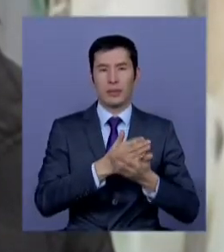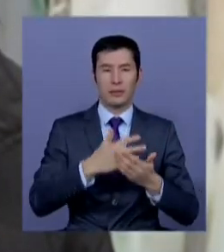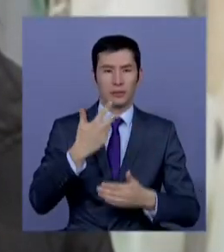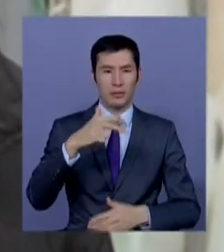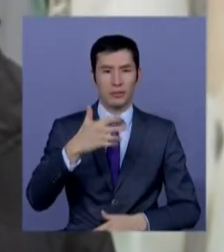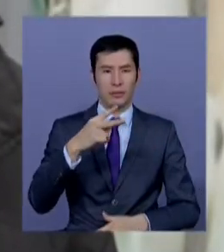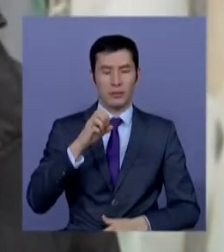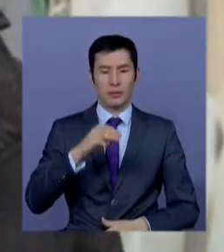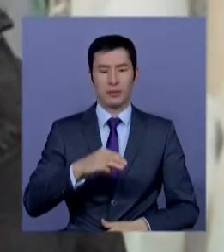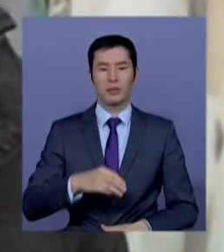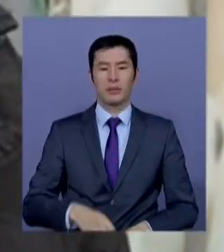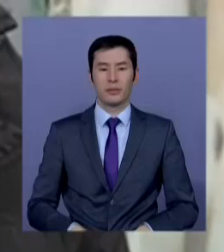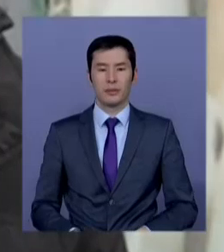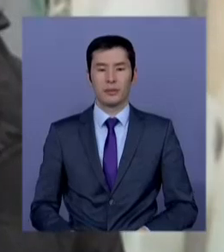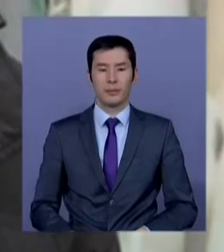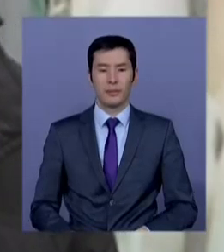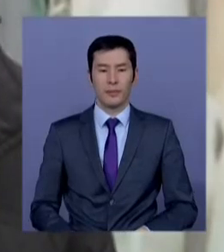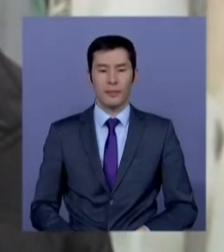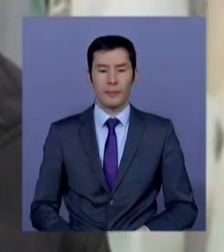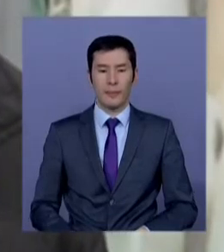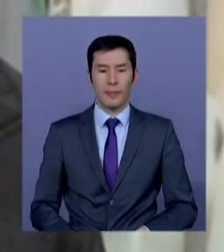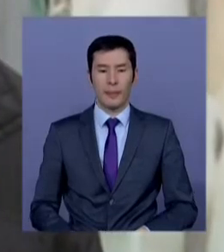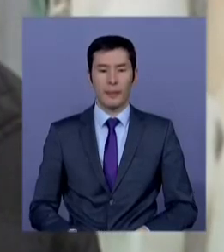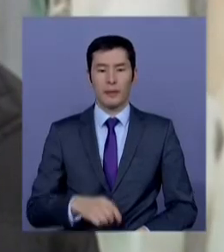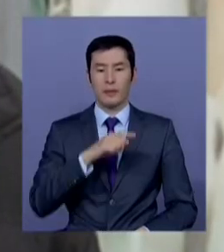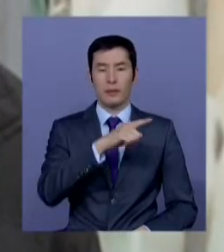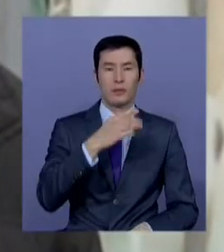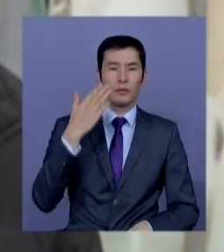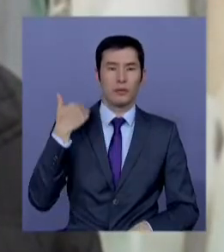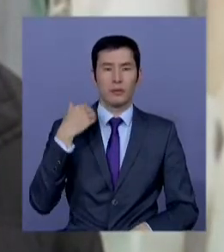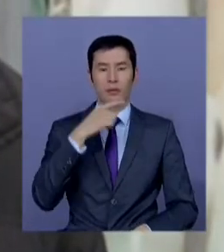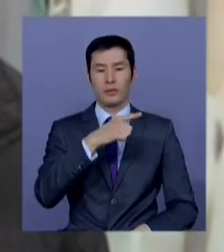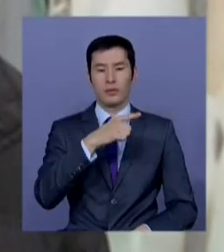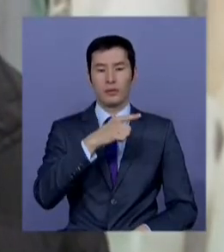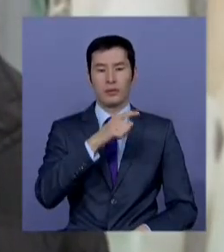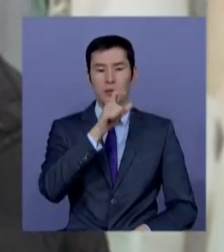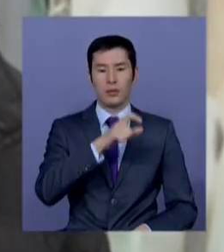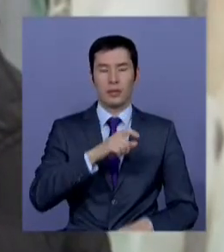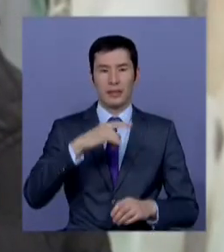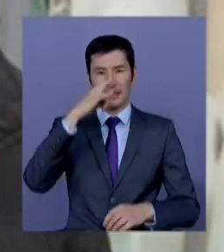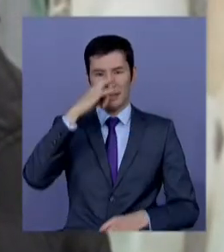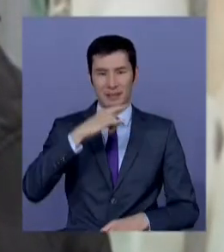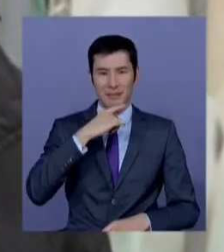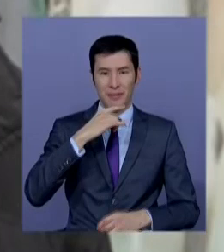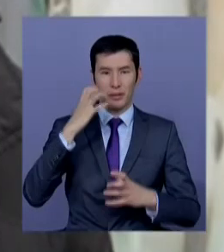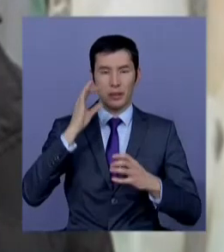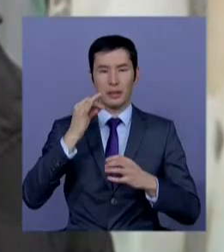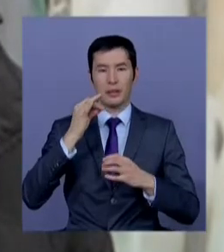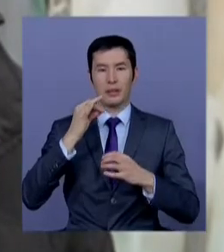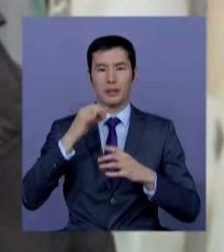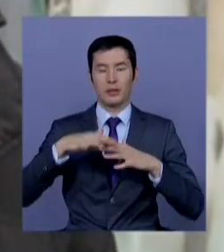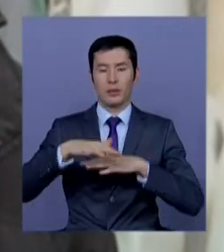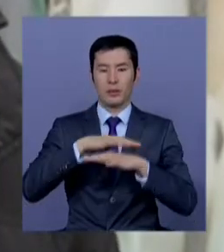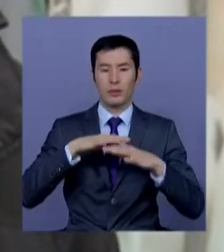жаңағы 30 жыл бойы қызмет атқарды. Бұрын өзі ол кісінің тек қана Қазақ радиосы емес, халқына сіңірген